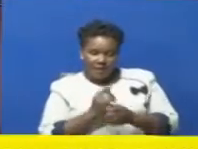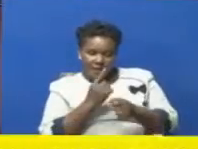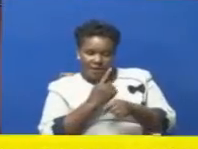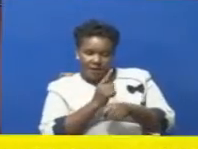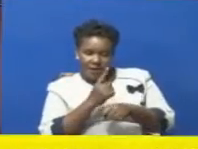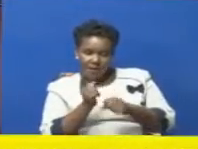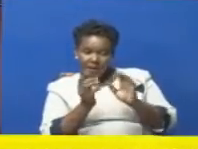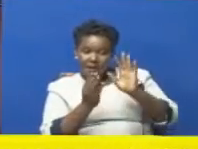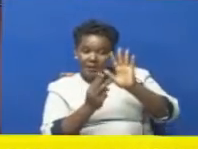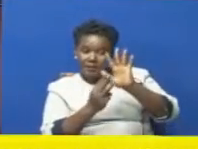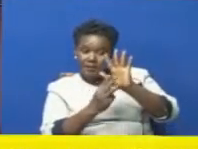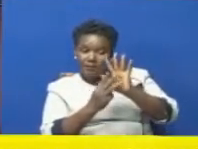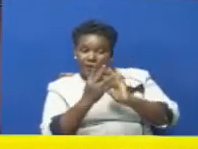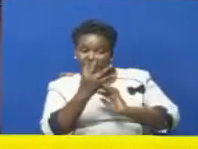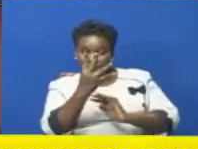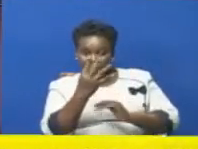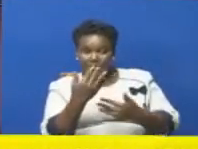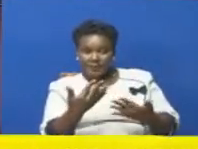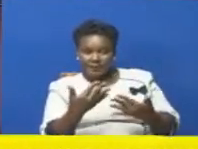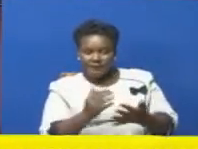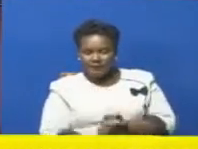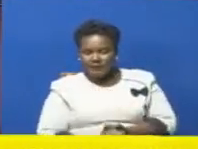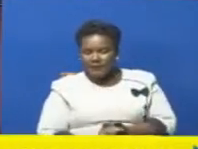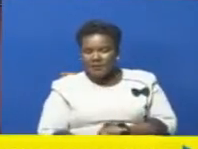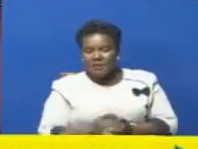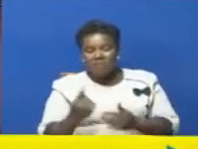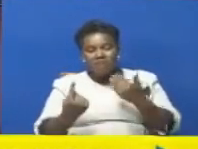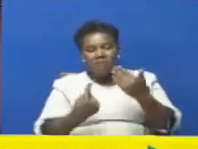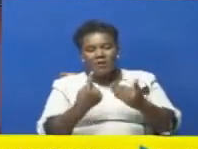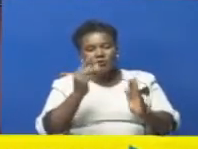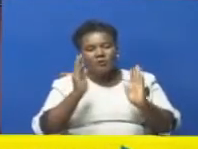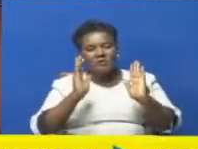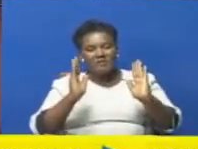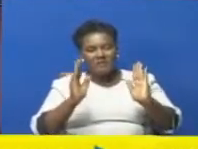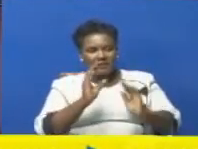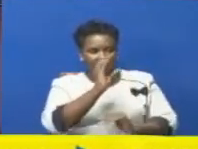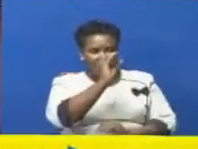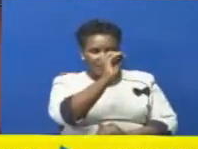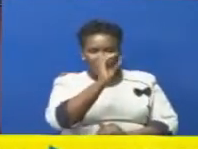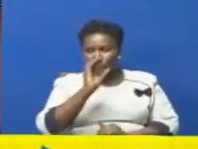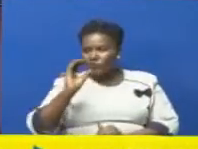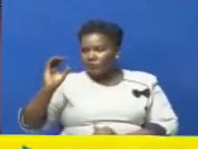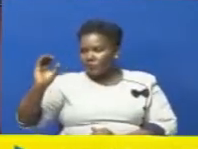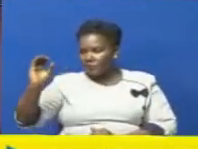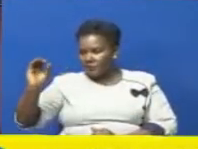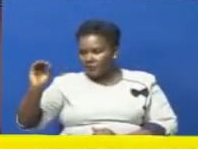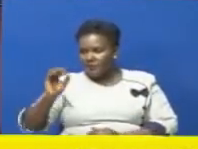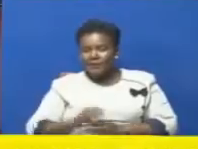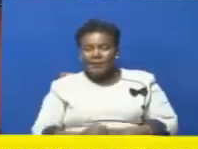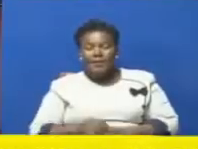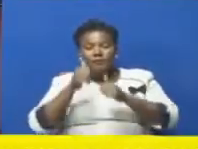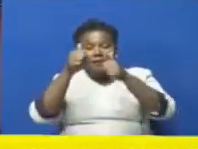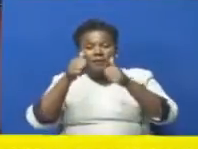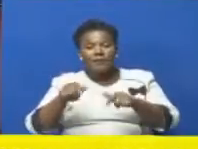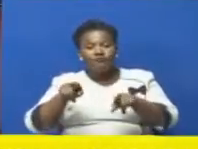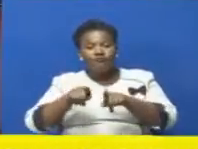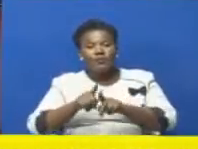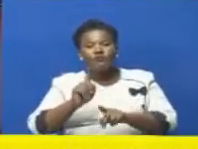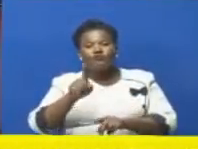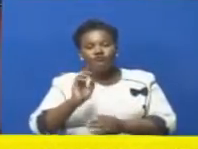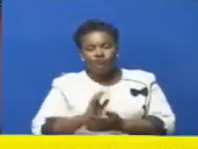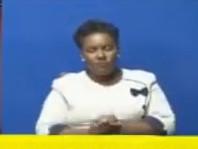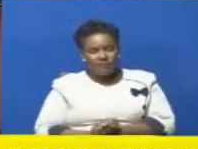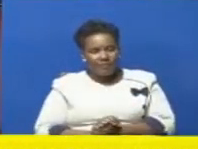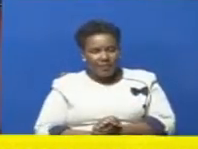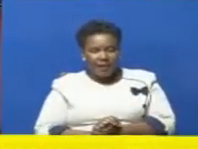ya 84 hivi. Bado matokeo ni bila kwa bila. Anwari Mkame yuko huko kupitia TBC Taifa. Bado inaendelea,